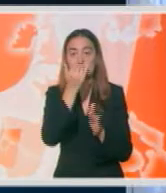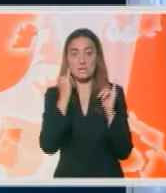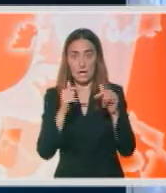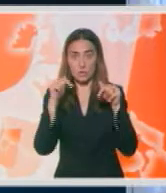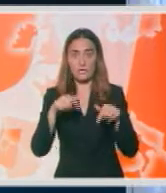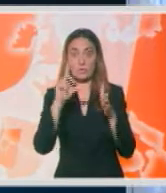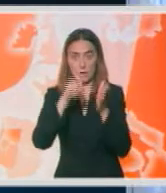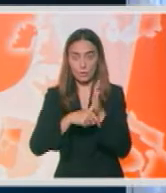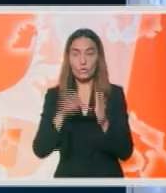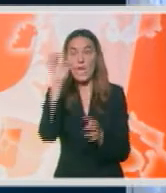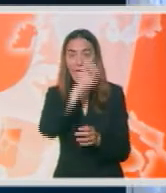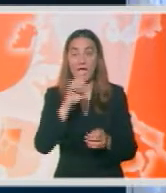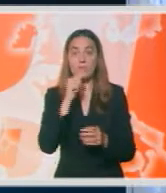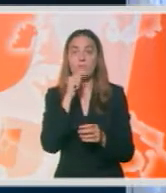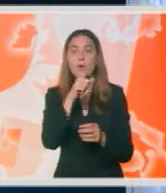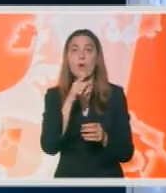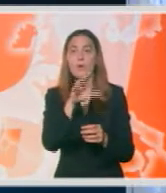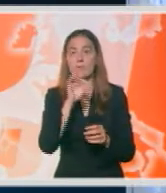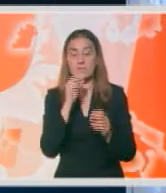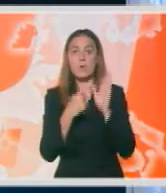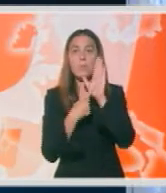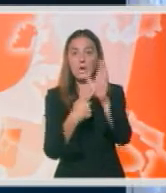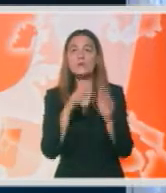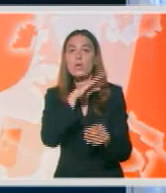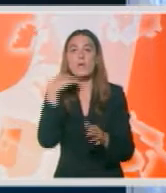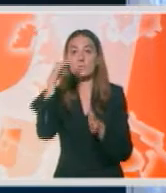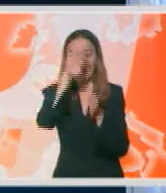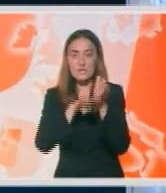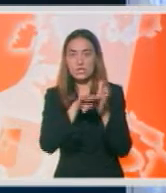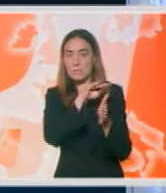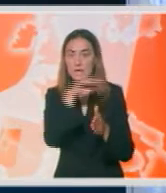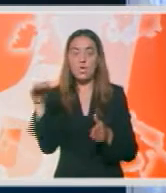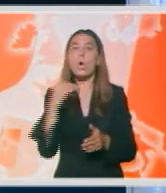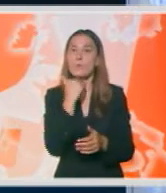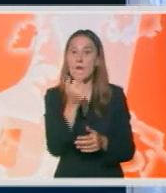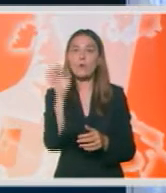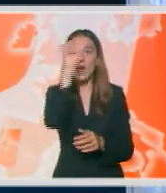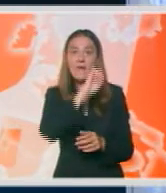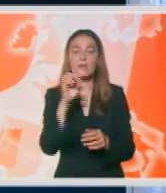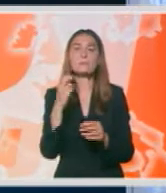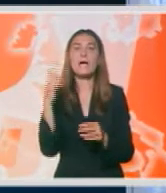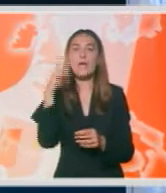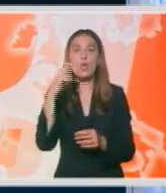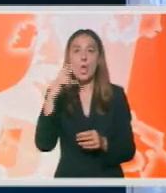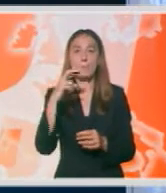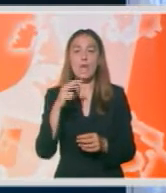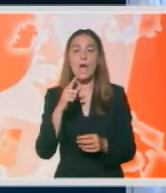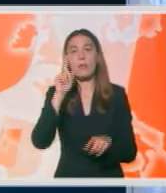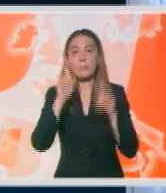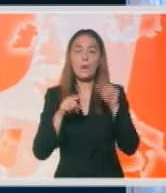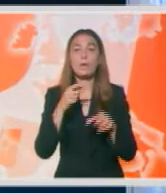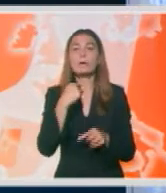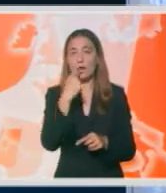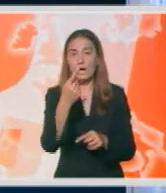ovom trenutku Euribor pokazuje da je na dosta niskom nivou, iako evropska ekonomija u nekom, da